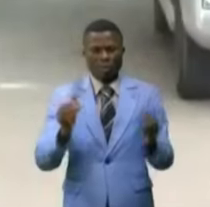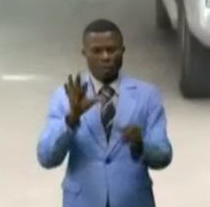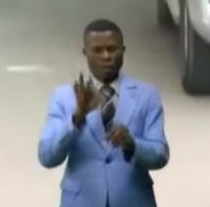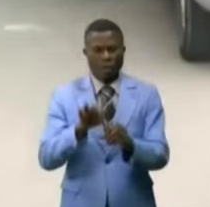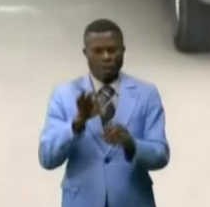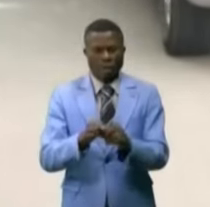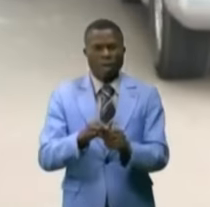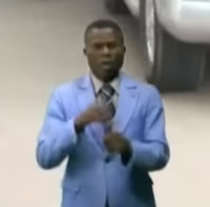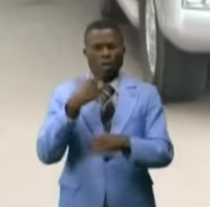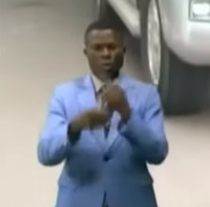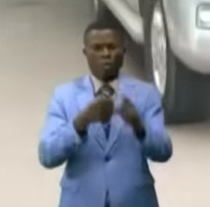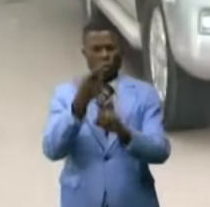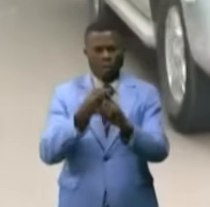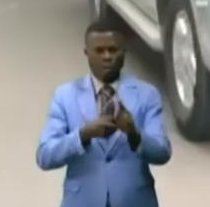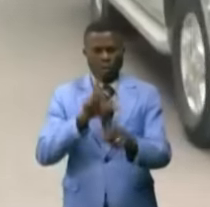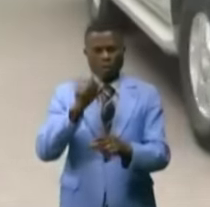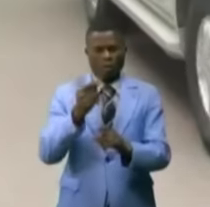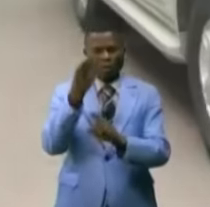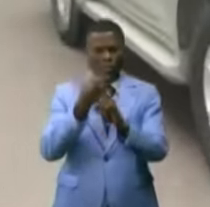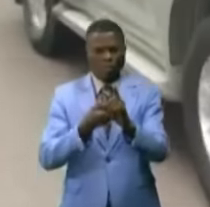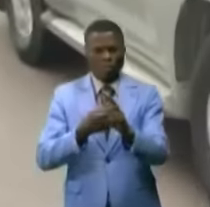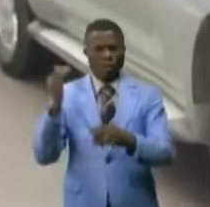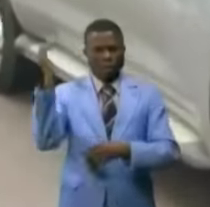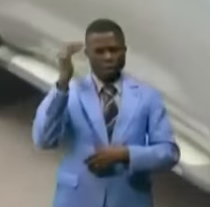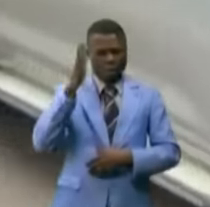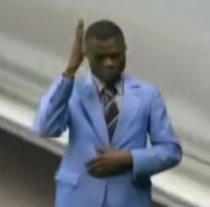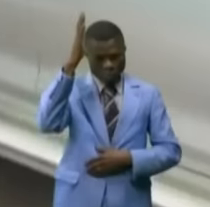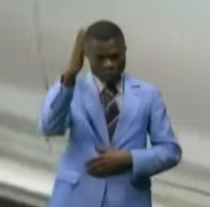élections annoncées pour le 20 décembre prochain.